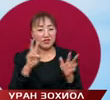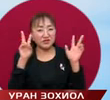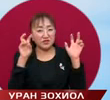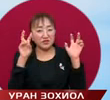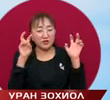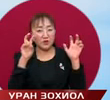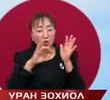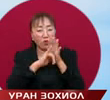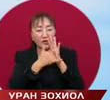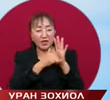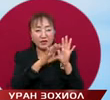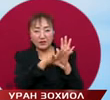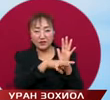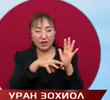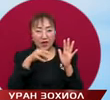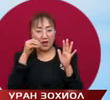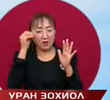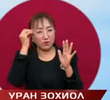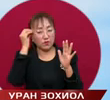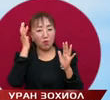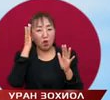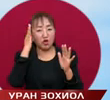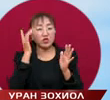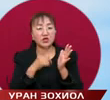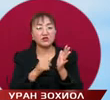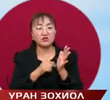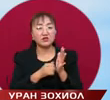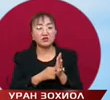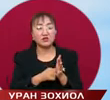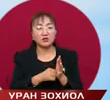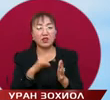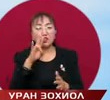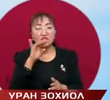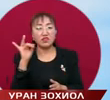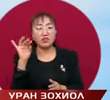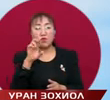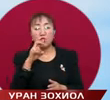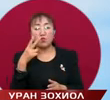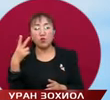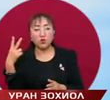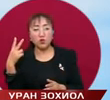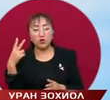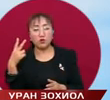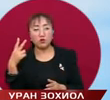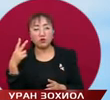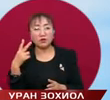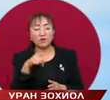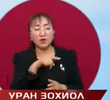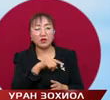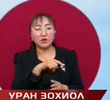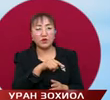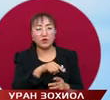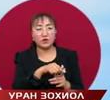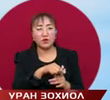хам утгаас нь ингэж сайтар бодох ёстой. За шилбэл нэбө гэдэг үг цагаан баадантаа данс сампан бүсэлсэн